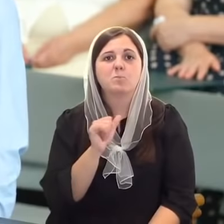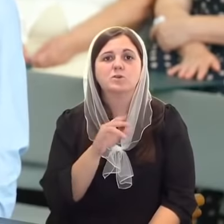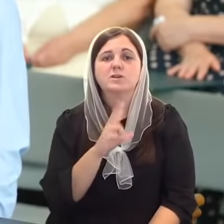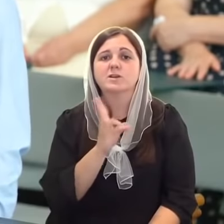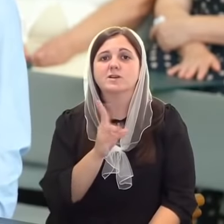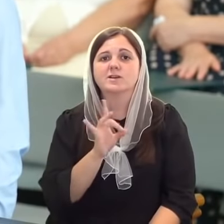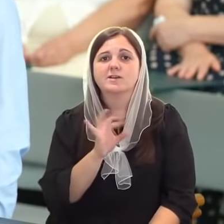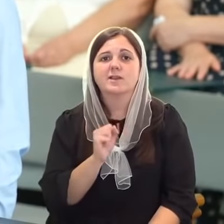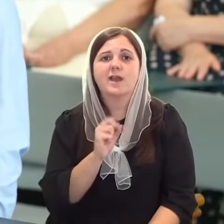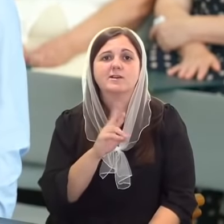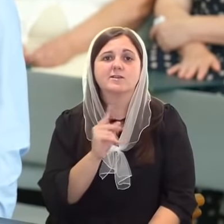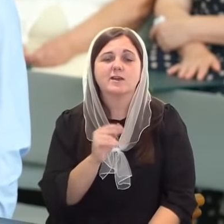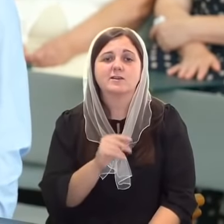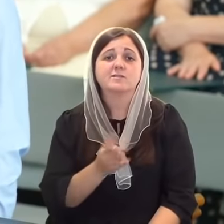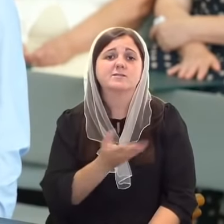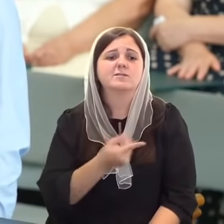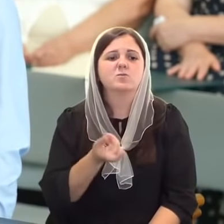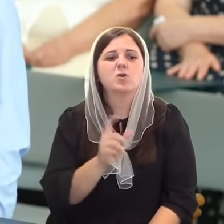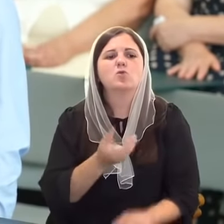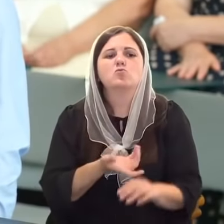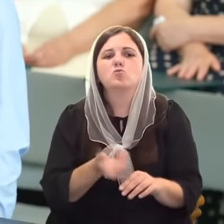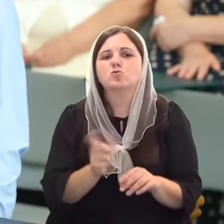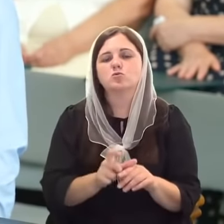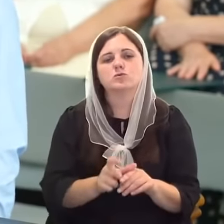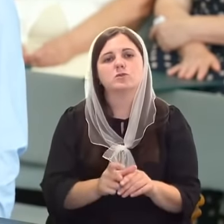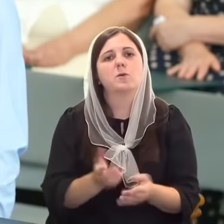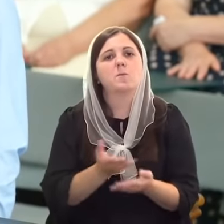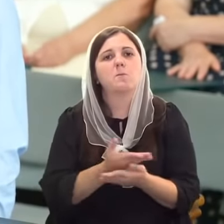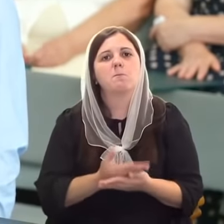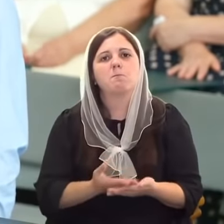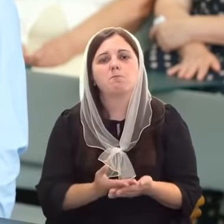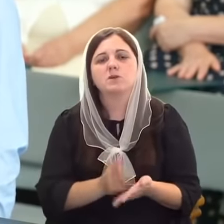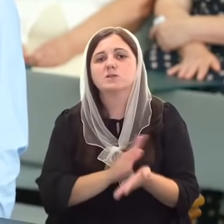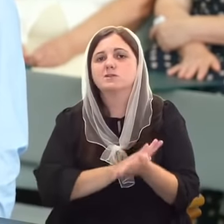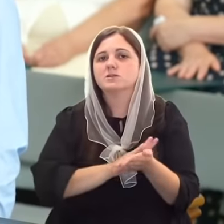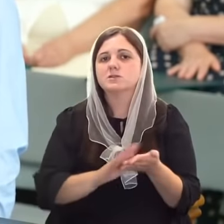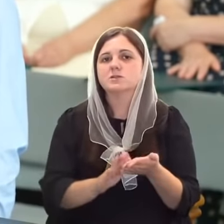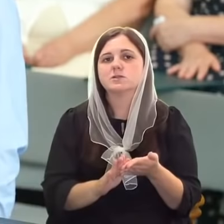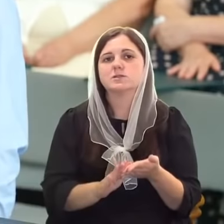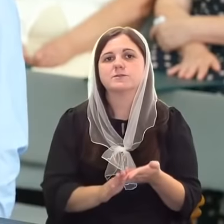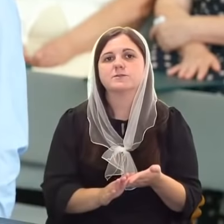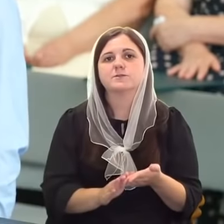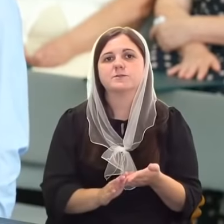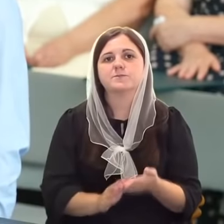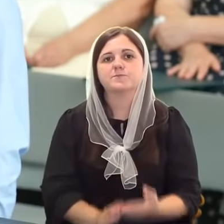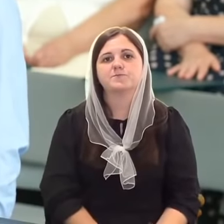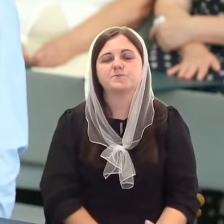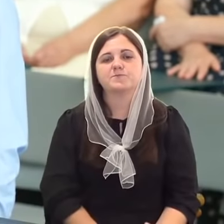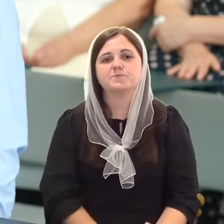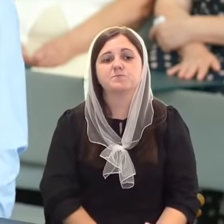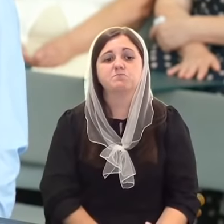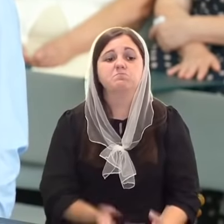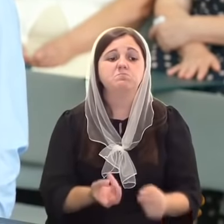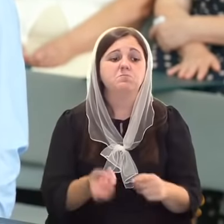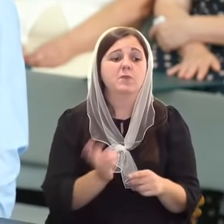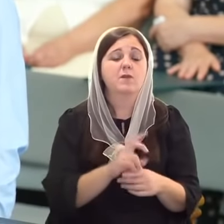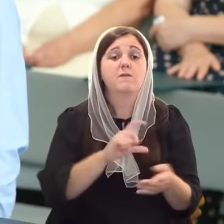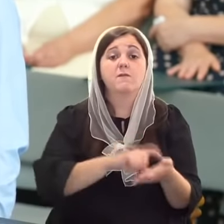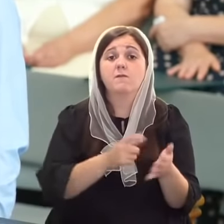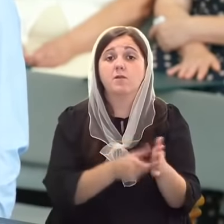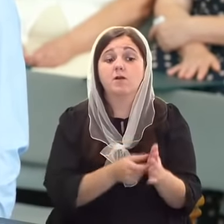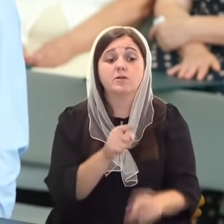И я помню, что мы покупанные, помытые, мы идем в класс, и нас ждет бабушка